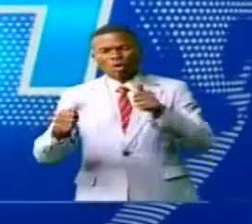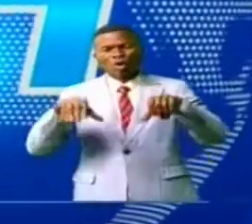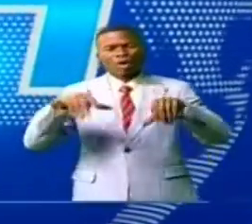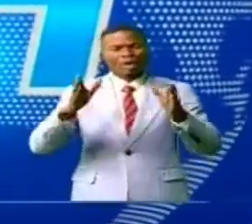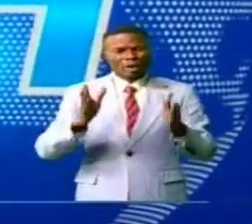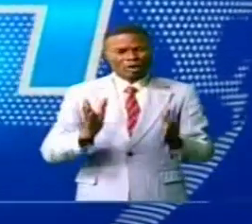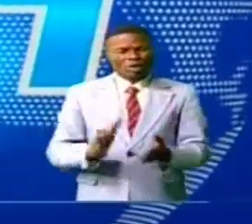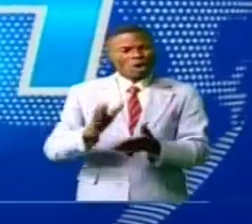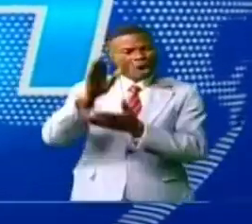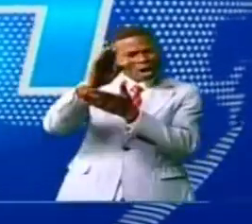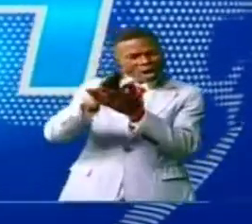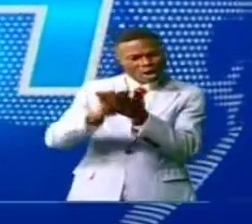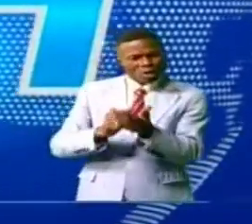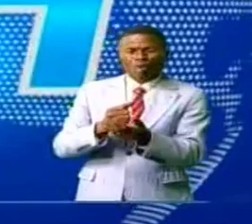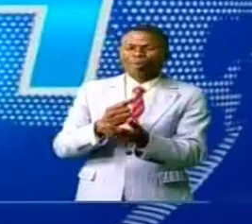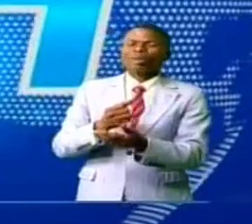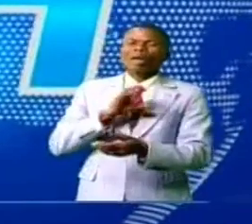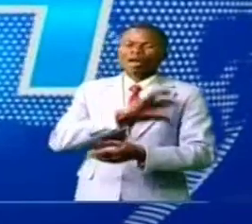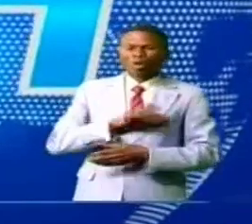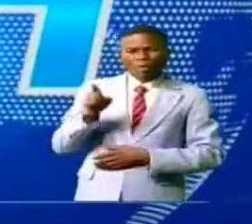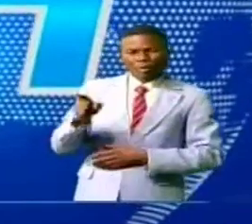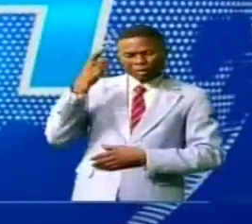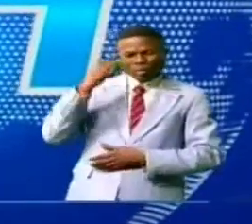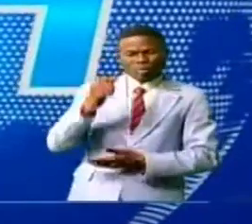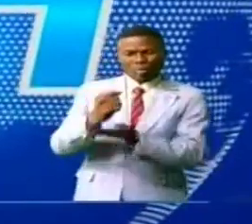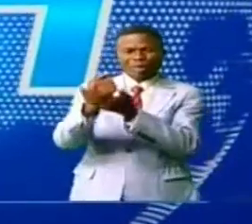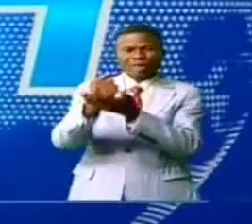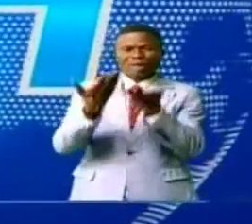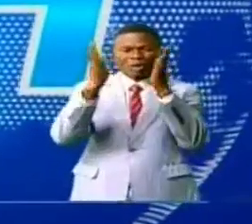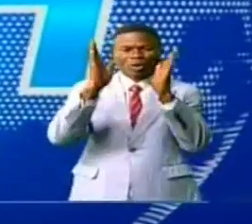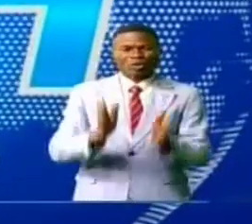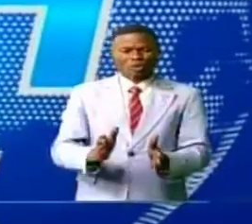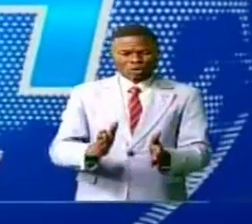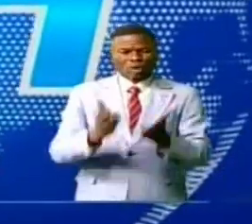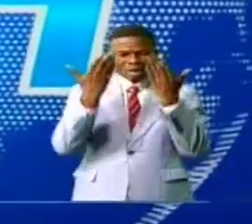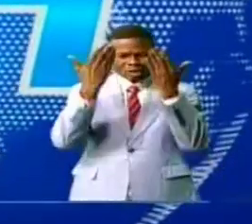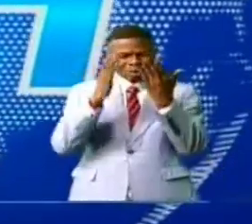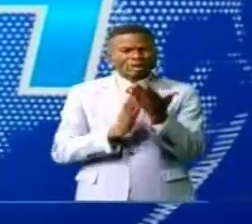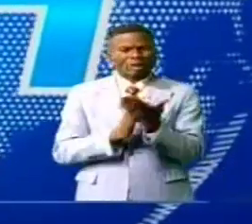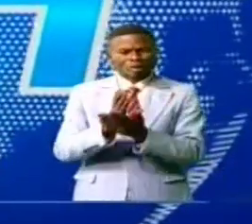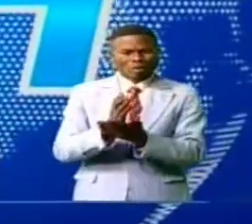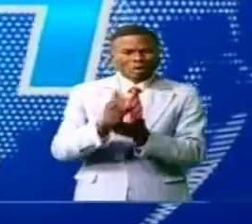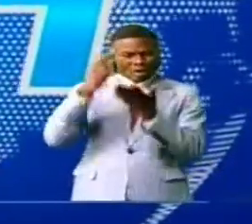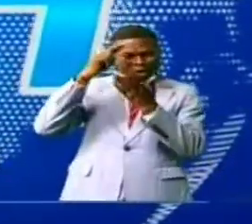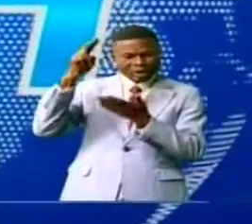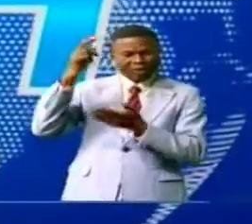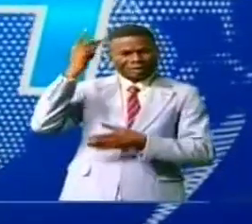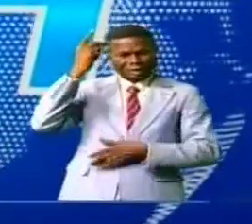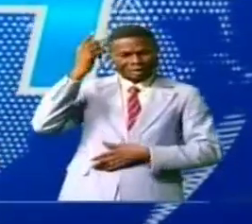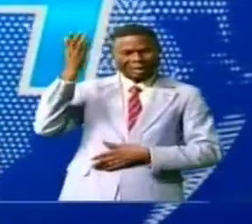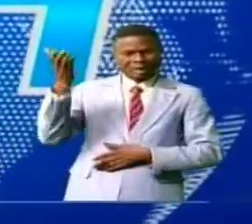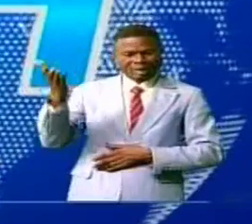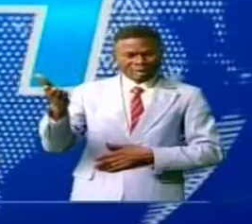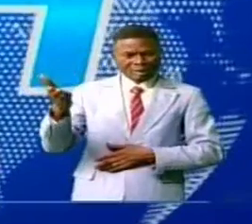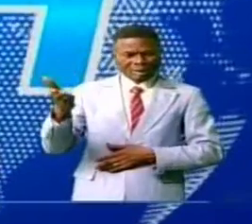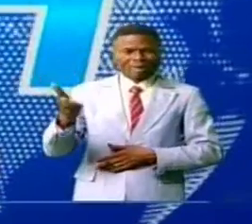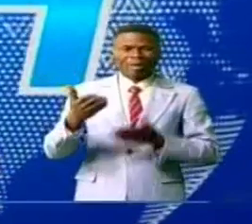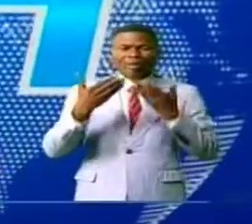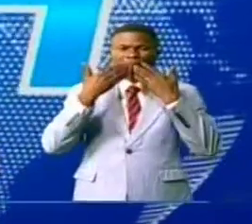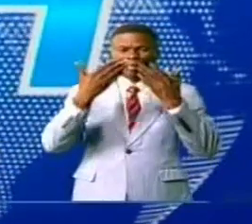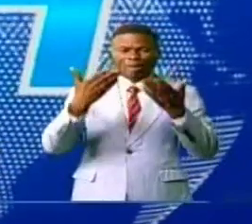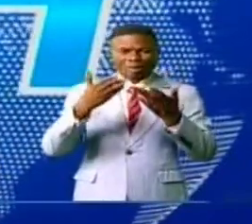le monde a emboîté les pas pour faciliter les conditions d'études à l'Université de